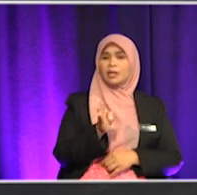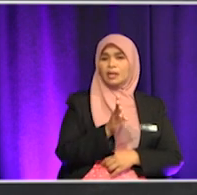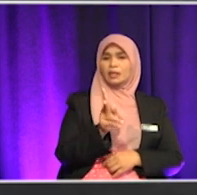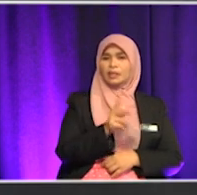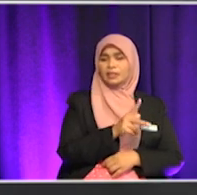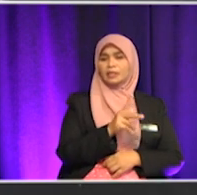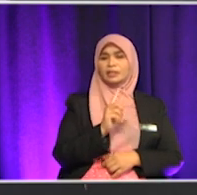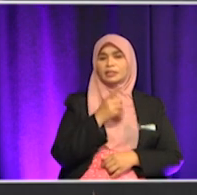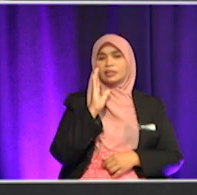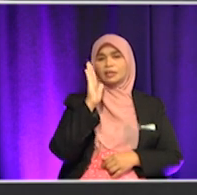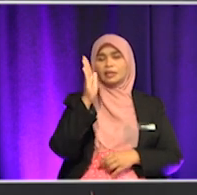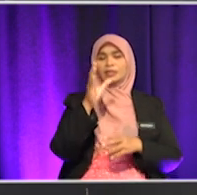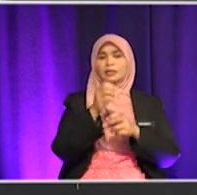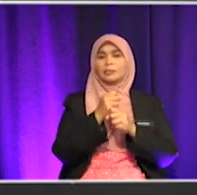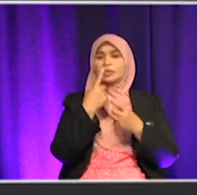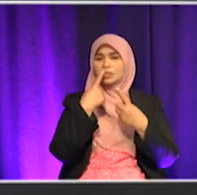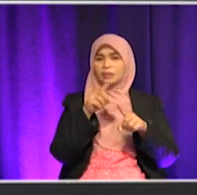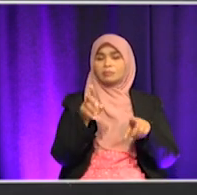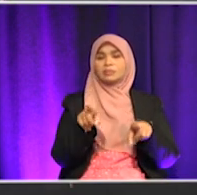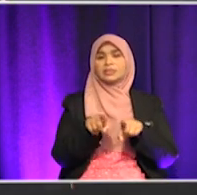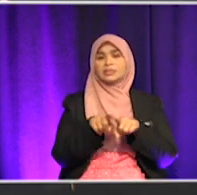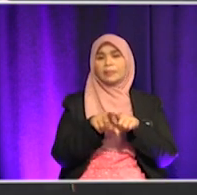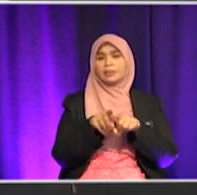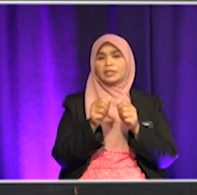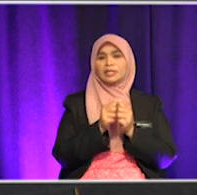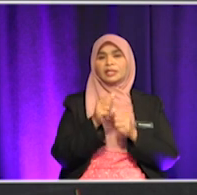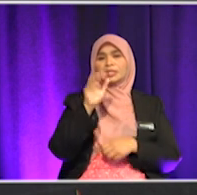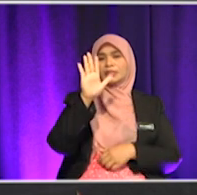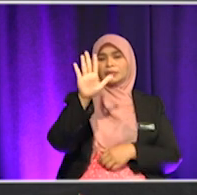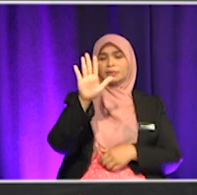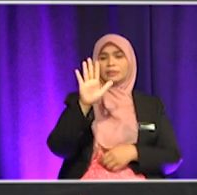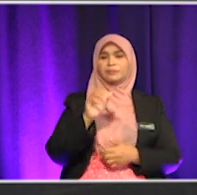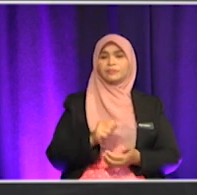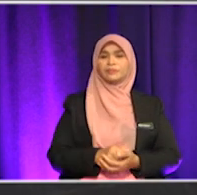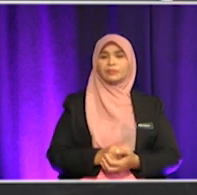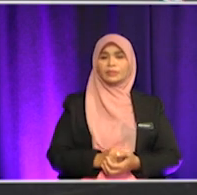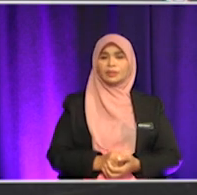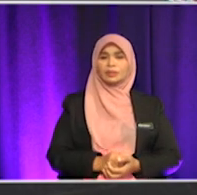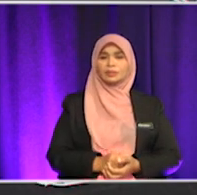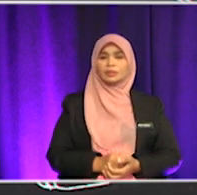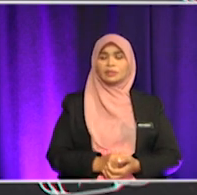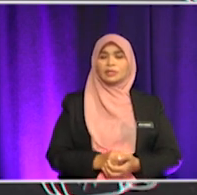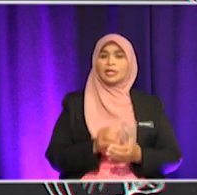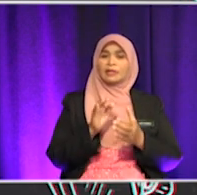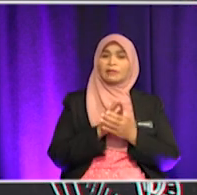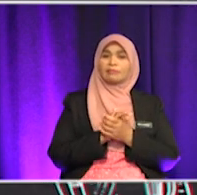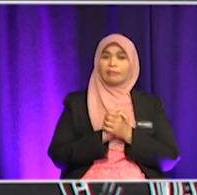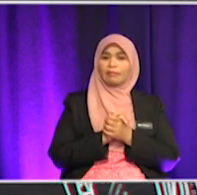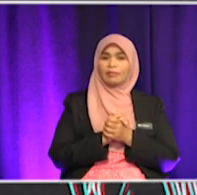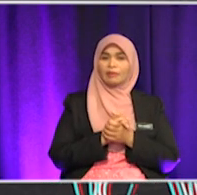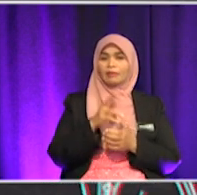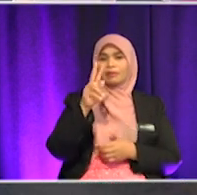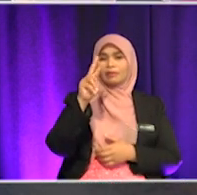jawapannya adalah bersamaan dengan 5. Ah, okey, maknanya rambutan ni sekilo RM5